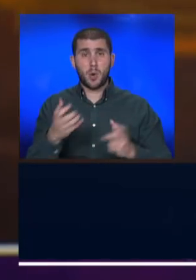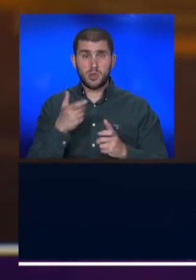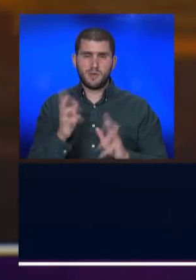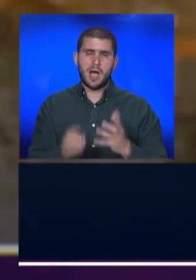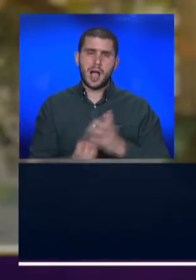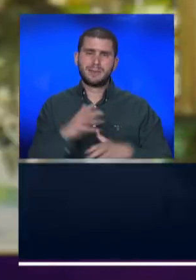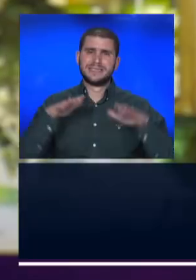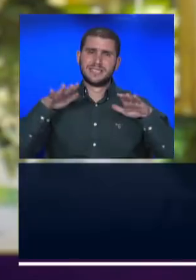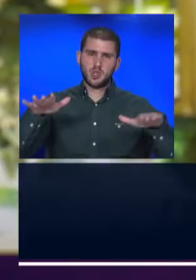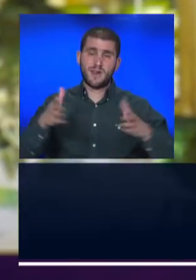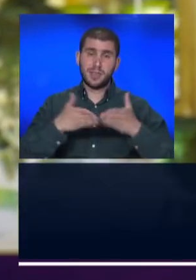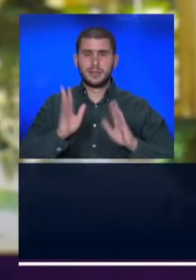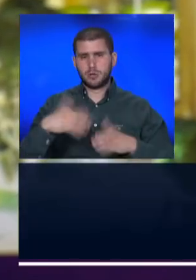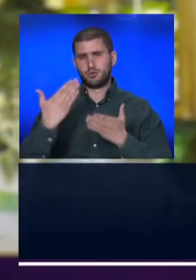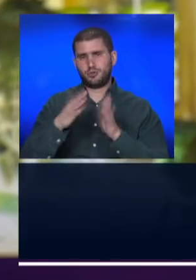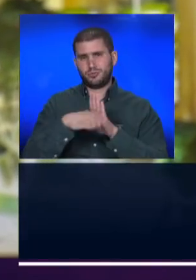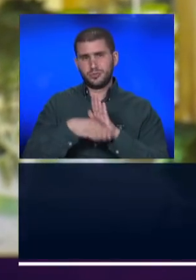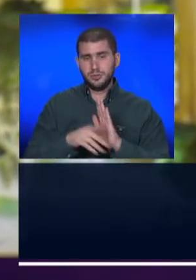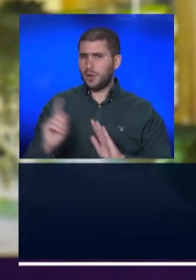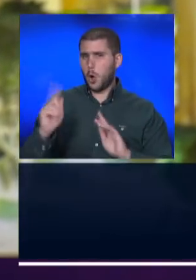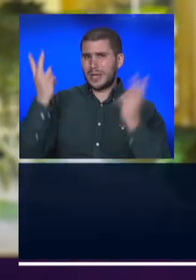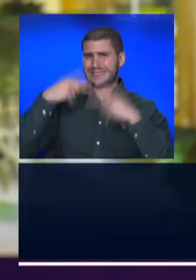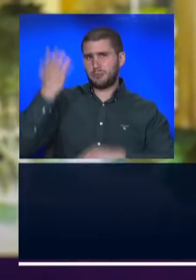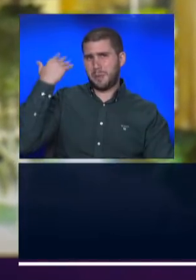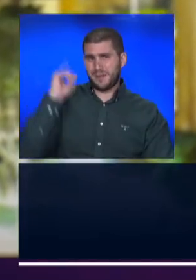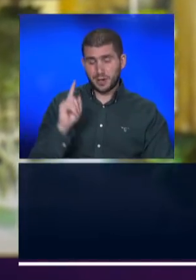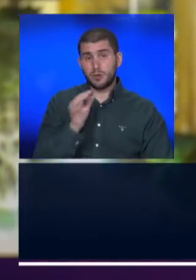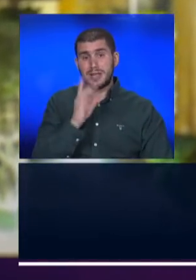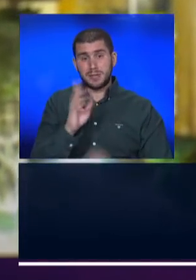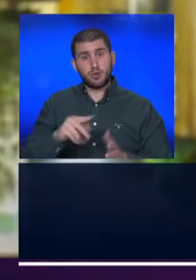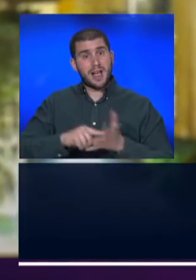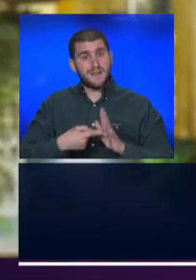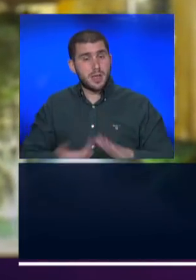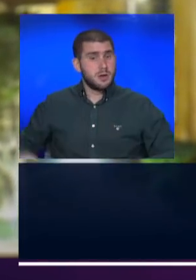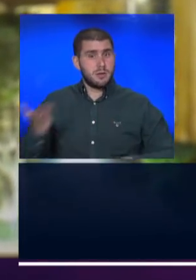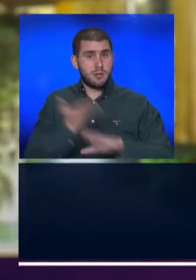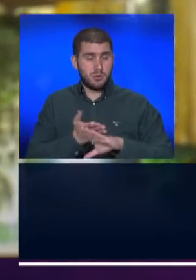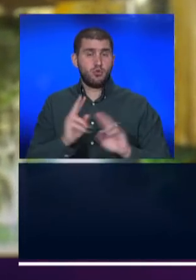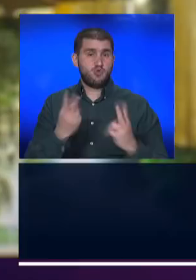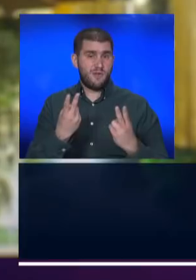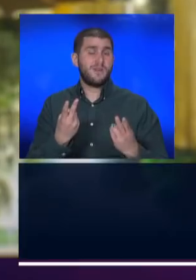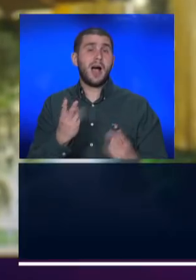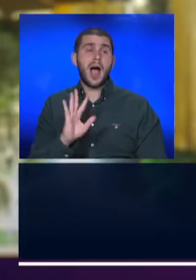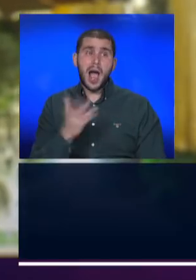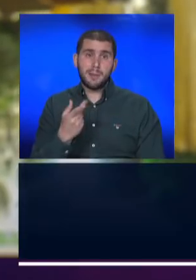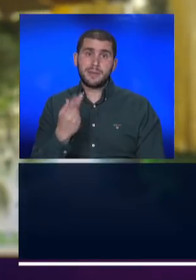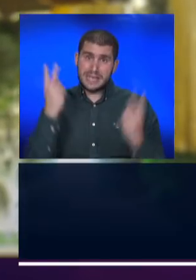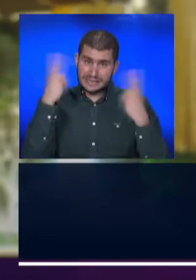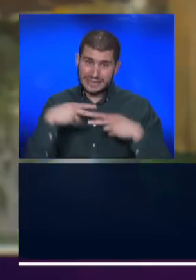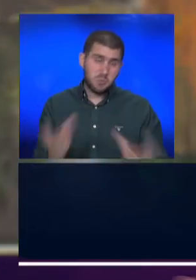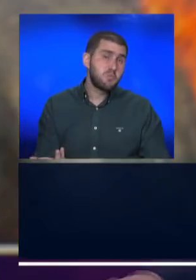נייר כזה, זה לא הסכימו עליו. עכשיו השאלה אם יש מישהו שמכוון לשים את הנייר הזה בנקודה הזאת, והאם הולכים להסכים עליו. אני לא